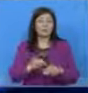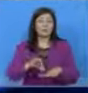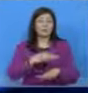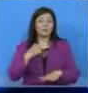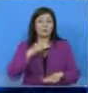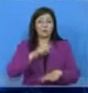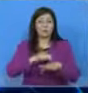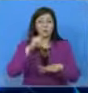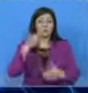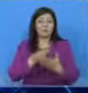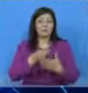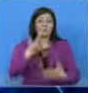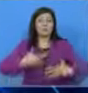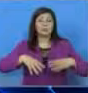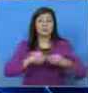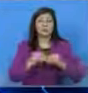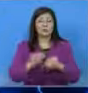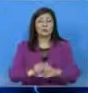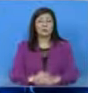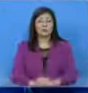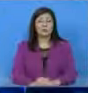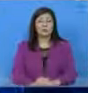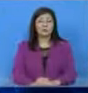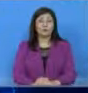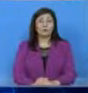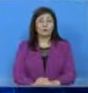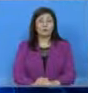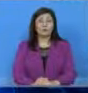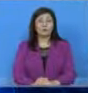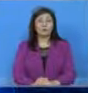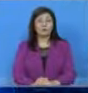сами почувствовать ценность семьи. Владимир Федотов, Дархан Мектебай, Азамат Сауханов, телеканал Актобе.